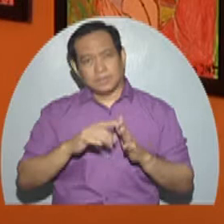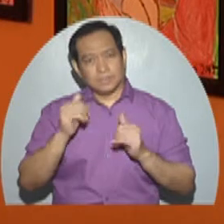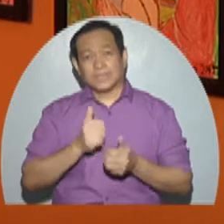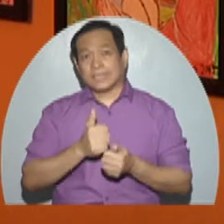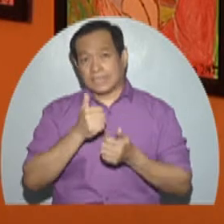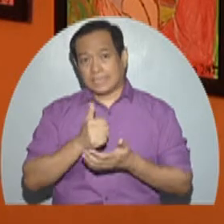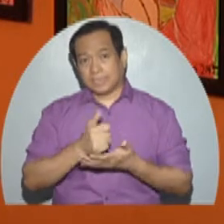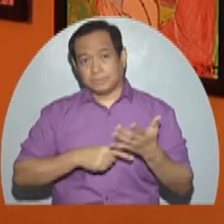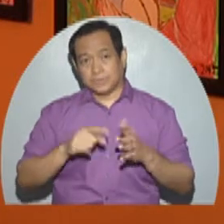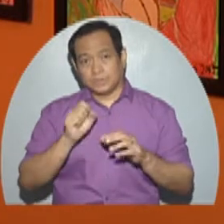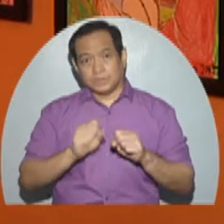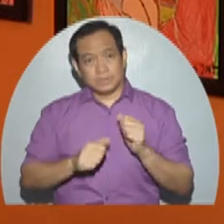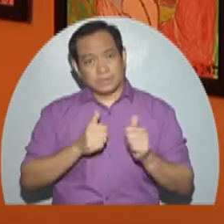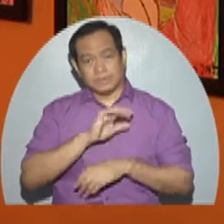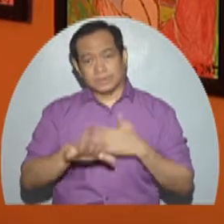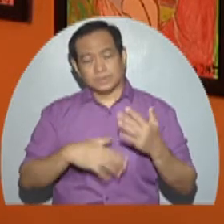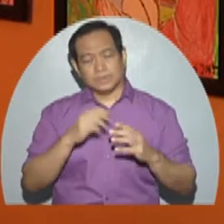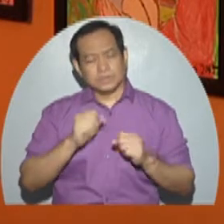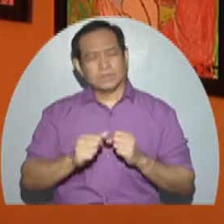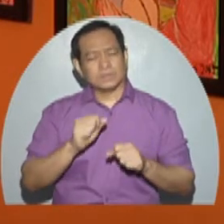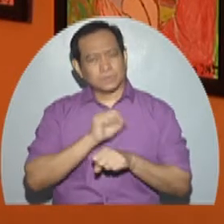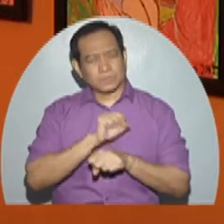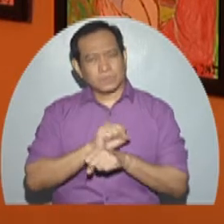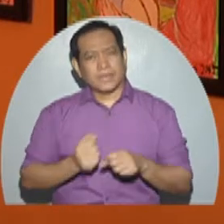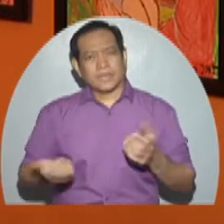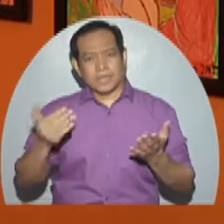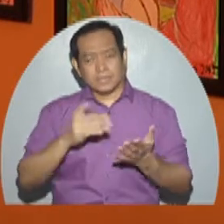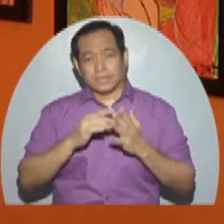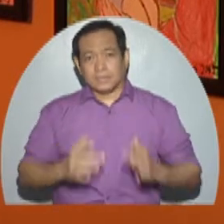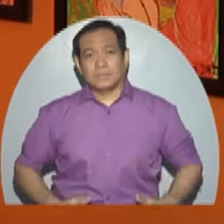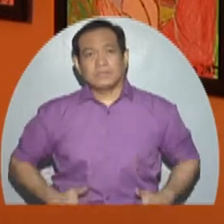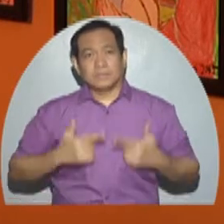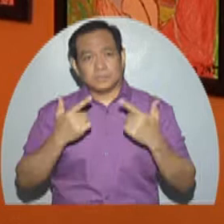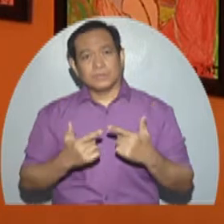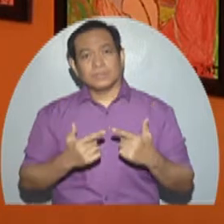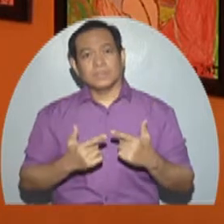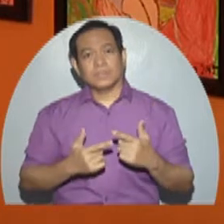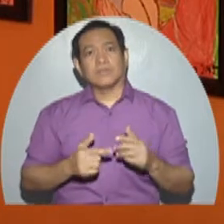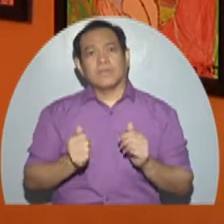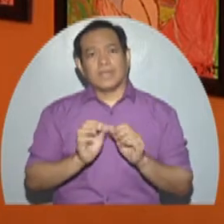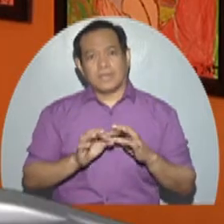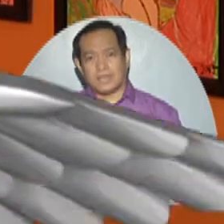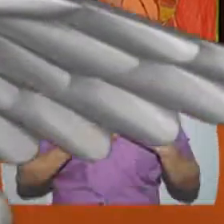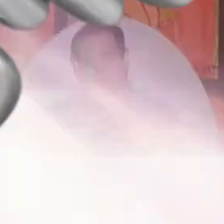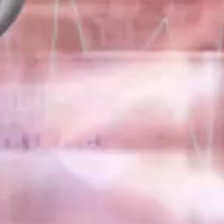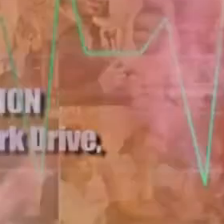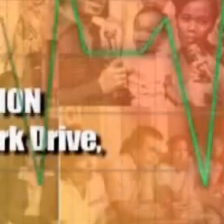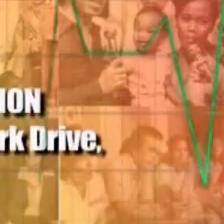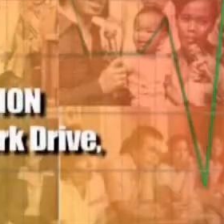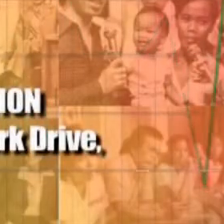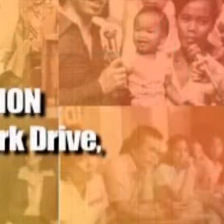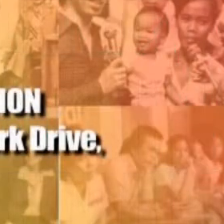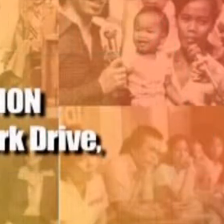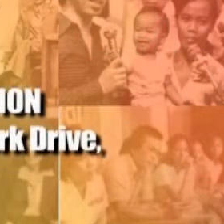ang kanyang sakit na ito. Nang sa gayon, makapagtrabaho siyang muli at mabuhay na masagana ang kanyang pamilya.